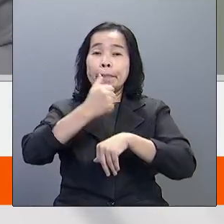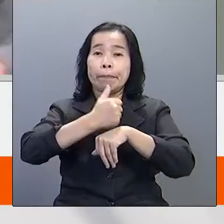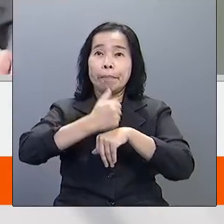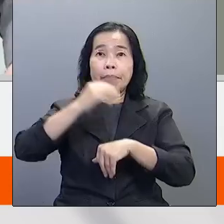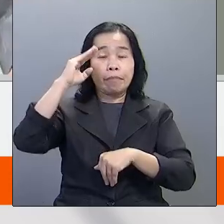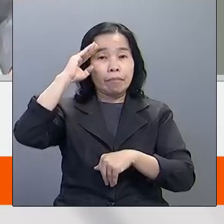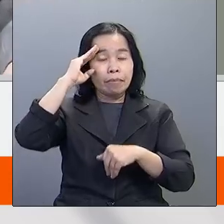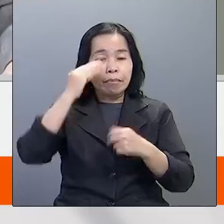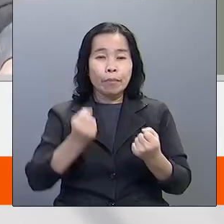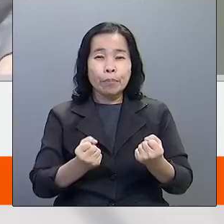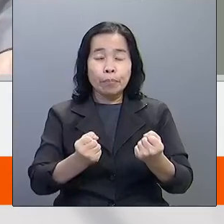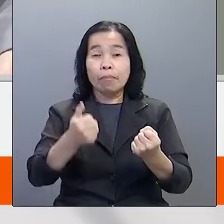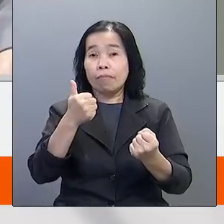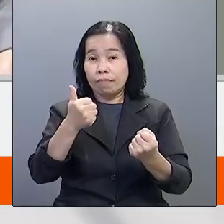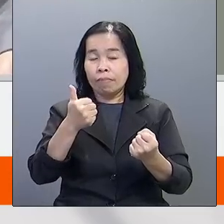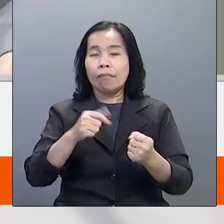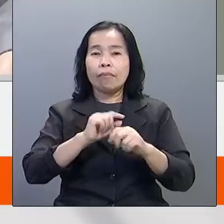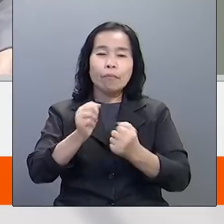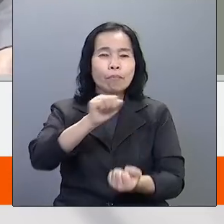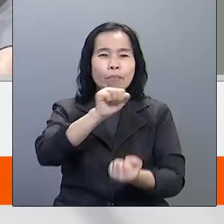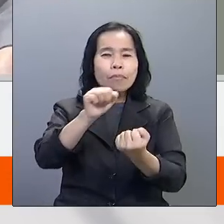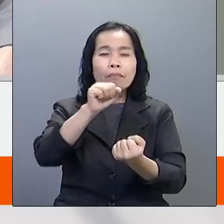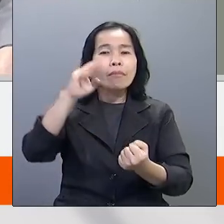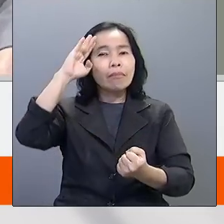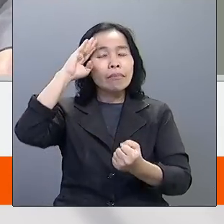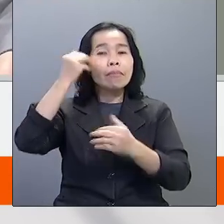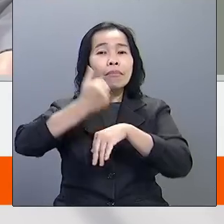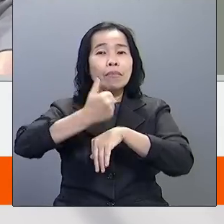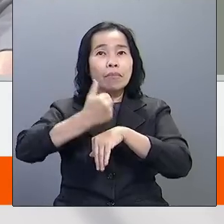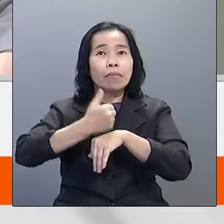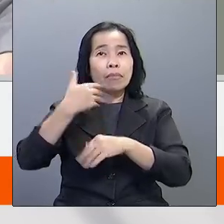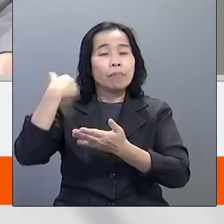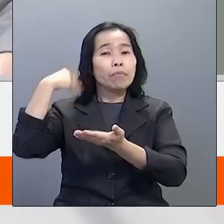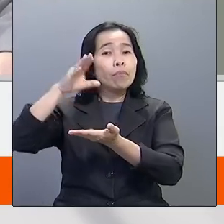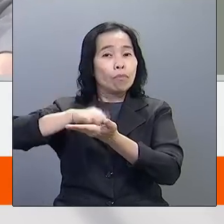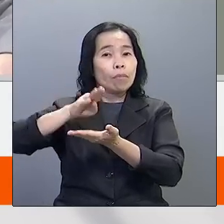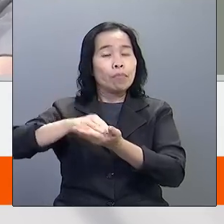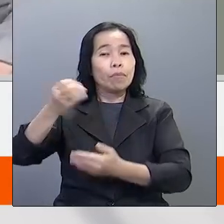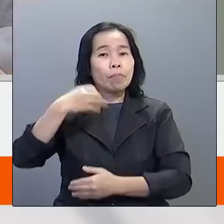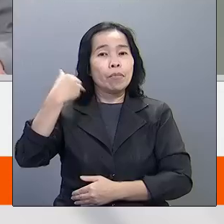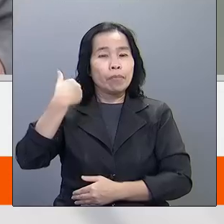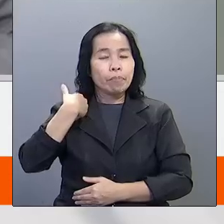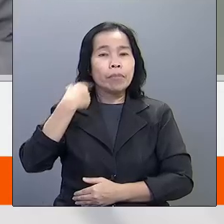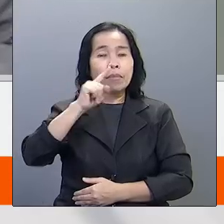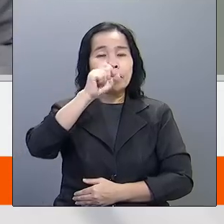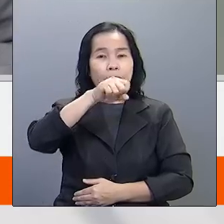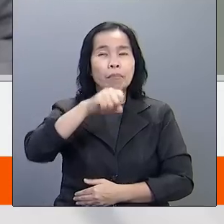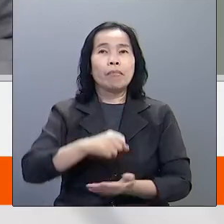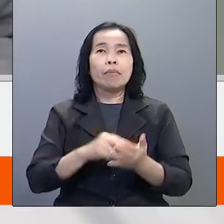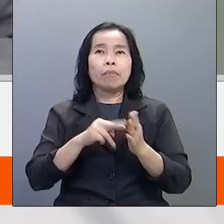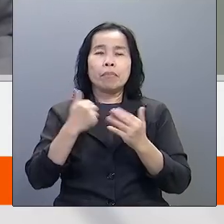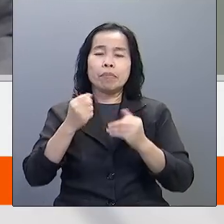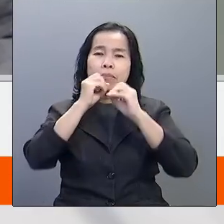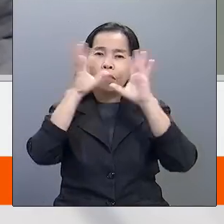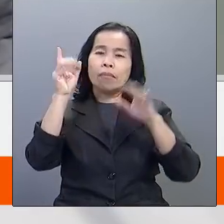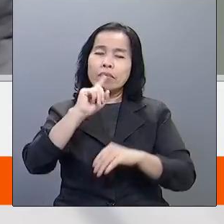แล้วใช่ไหมคะหลังจากนี้ข้อมูลที่ได้จากท่านผู้การเรือก็คงจะมีประโยชน์ต่อการค้นหาอยู่พอสมควรจะมีความชัดเจน